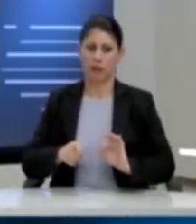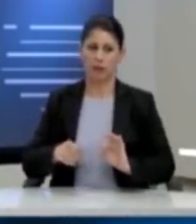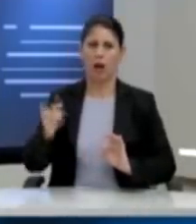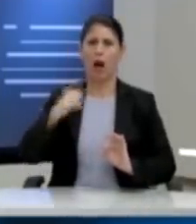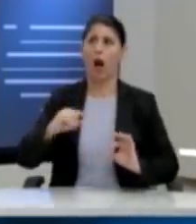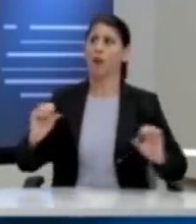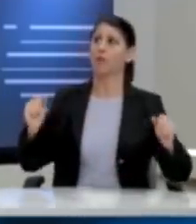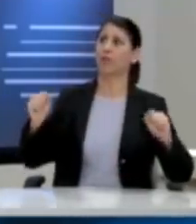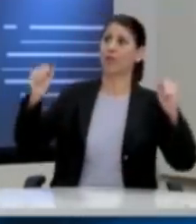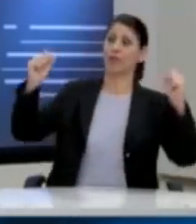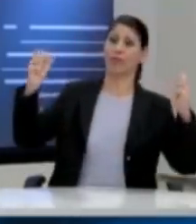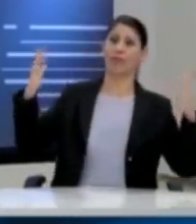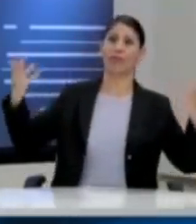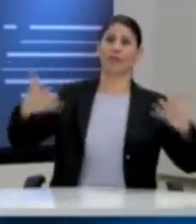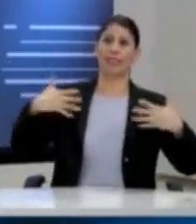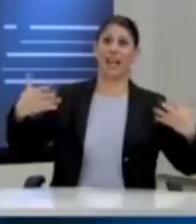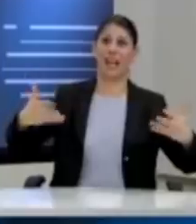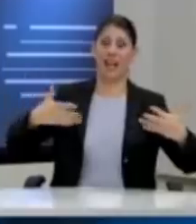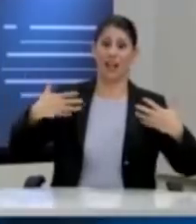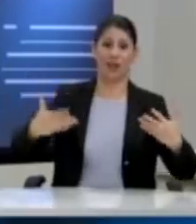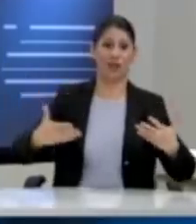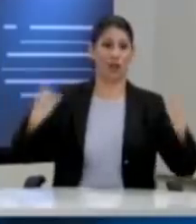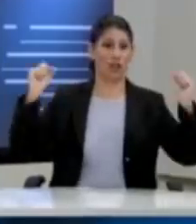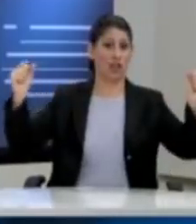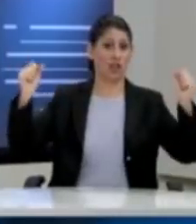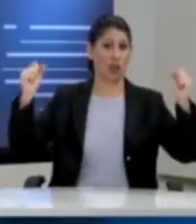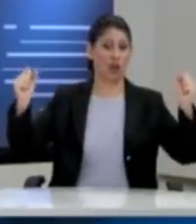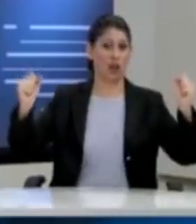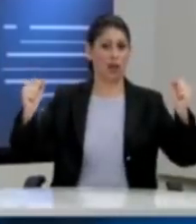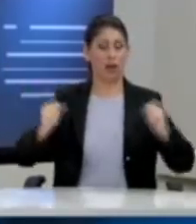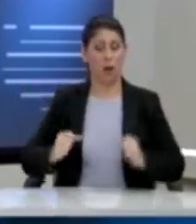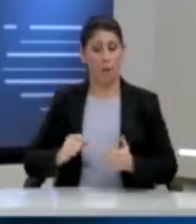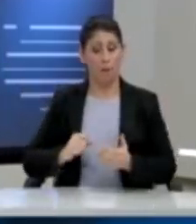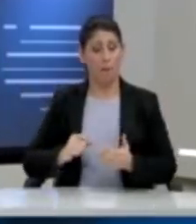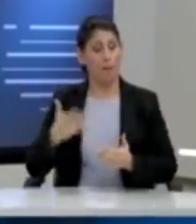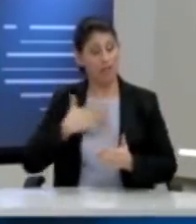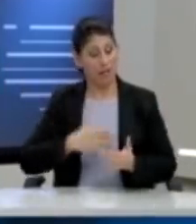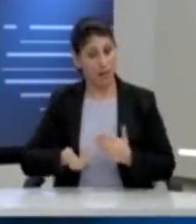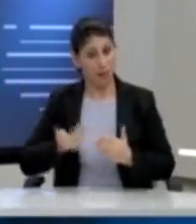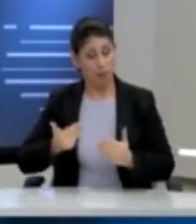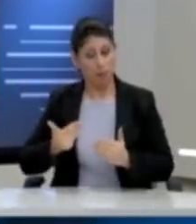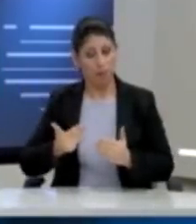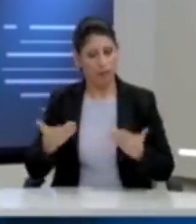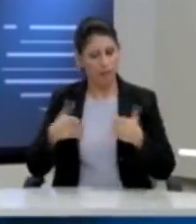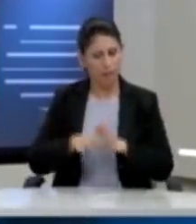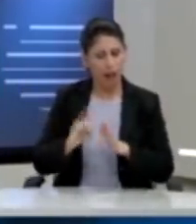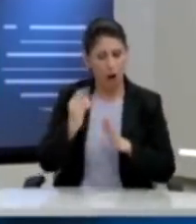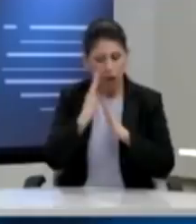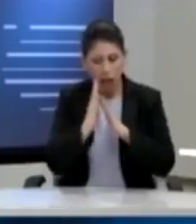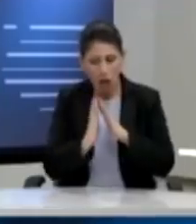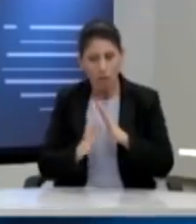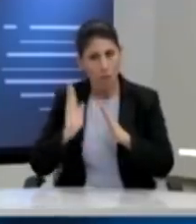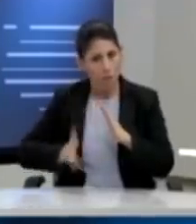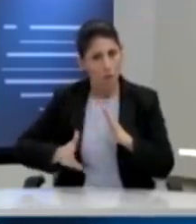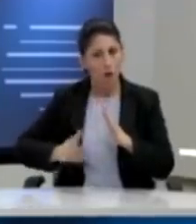άλλοι πανηγυρίζουν. Είναι στα κάγκελα, στα κεραμίδια. Ζήτω. Προληπτικά να κλείσετε όποιος ρογμές μπορεί να